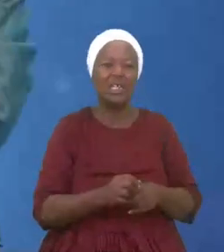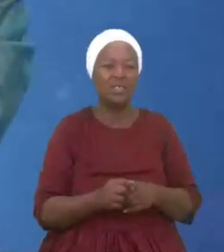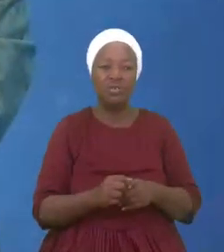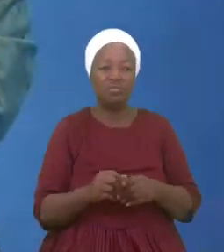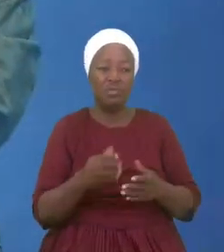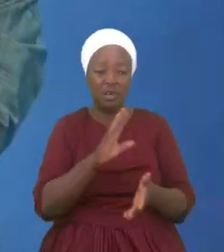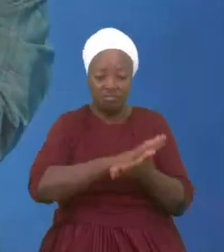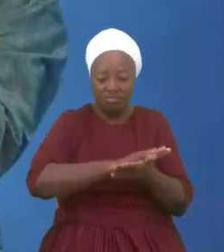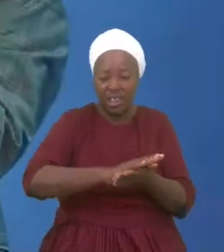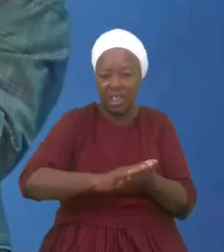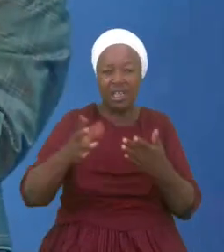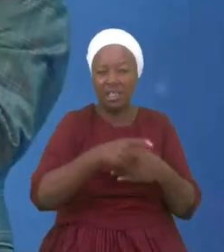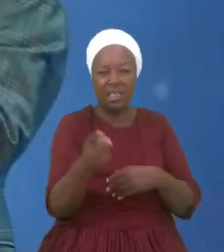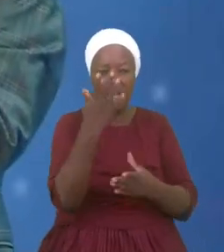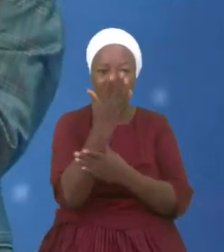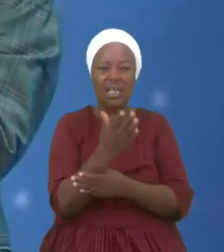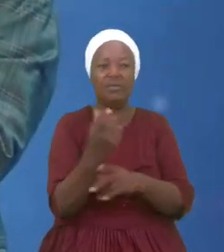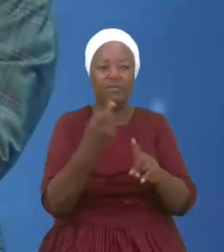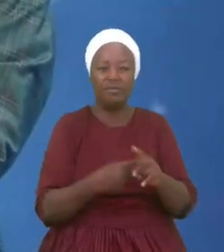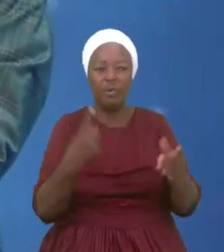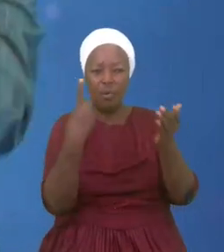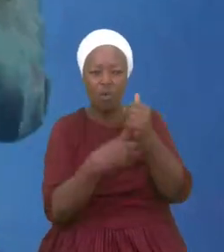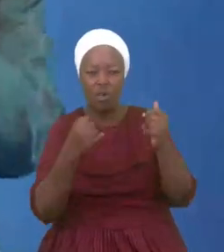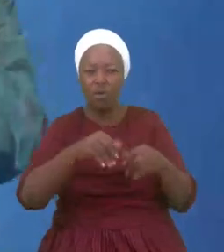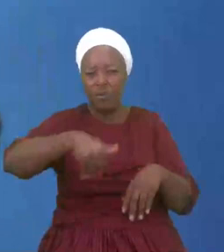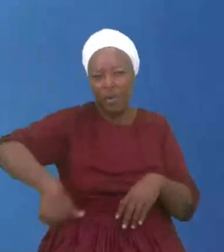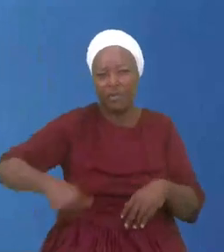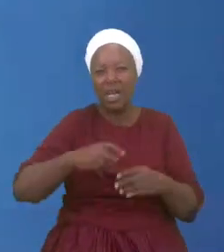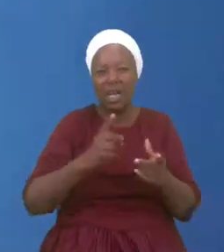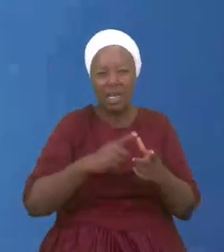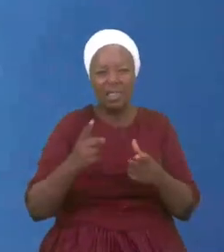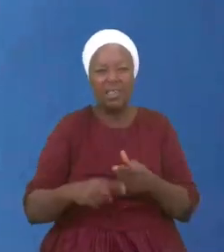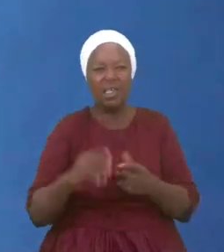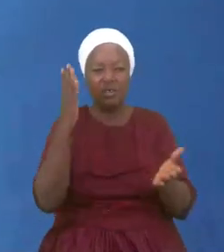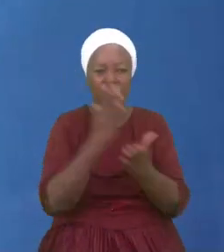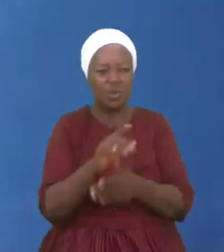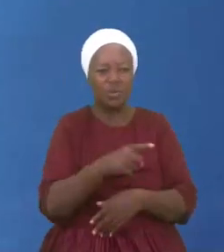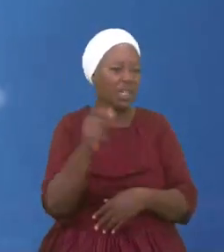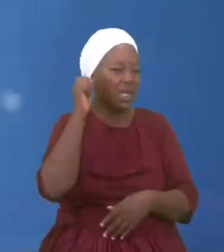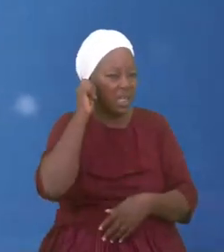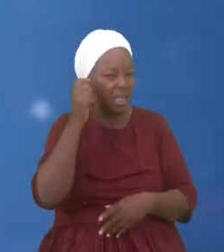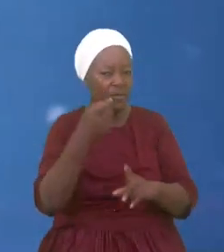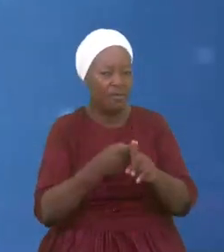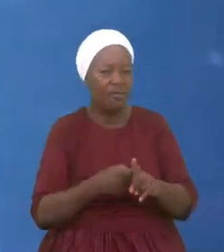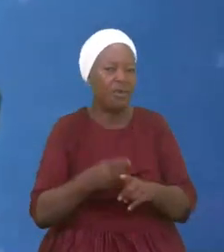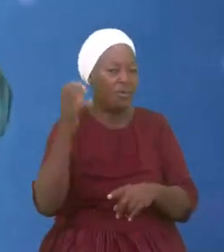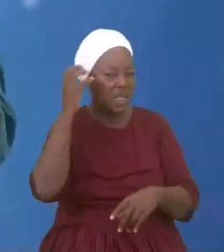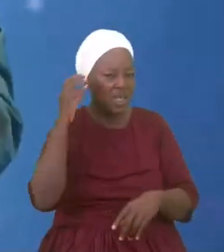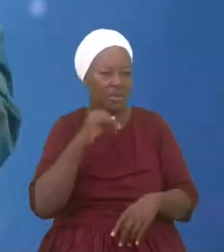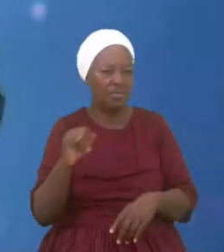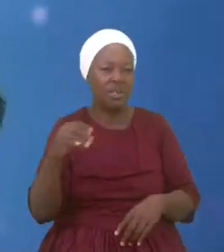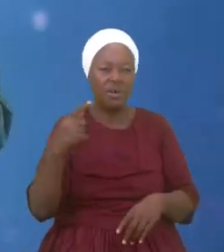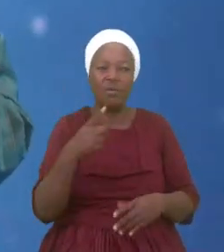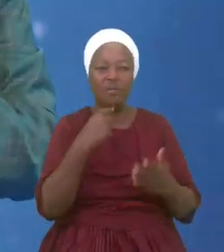à qui par extorsion qui secoue les mains pour ne pas accepter un présent